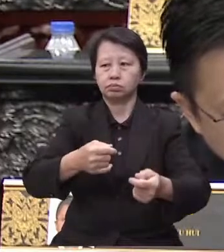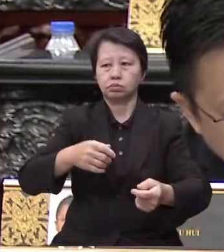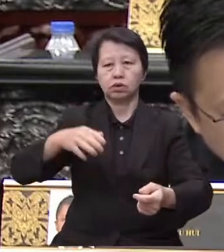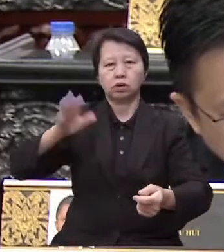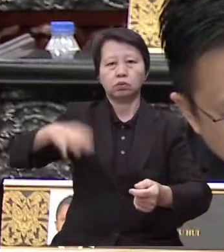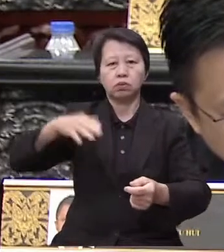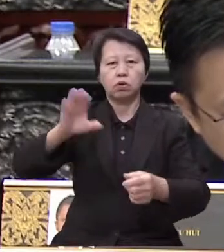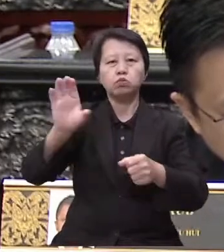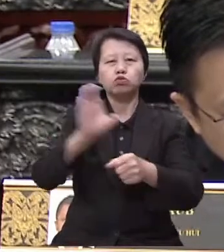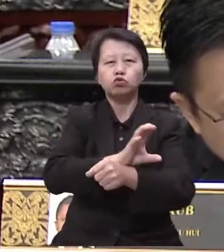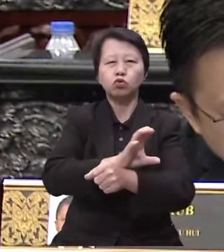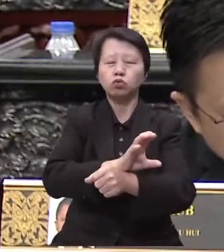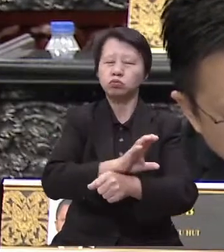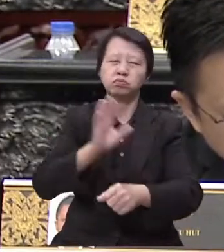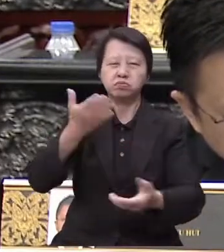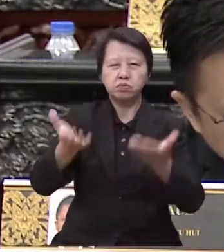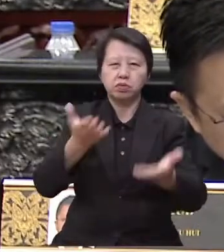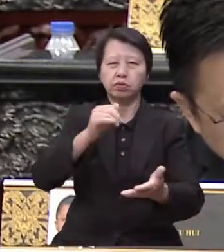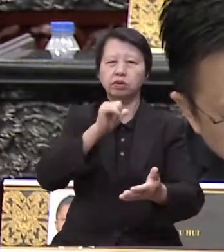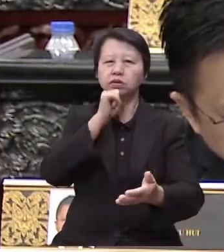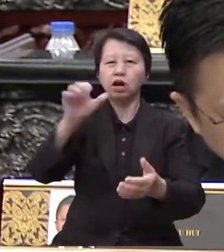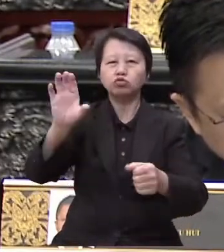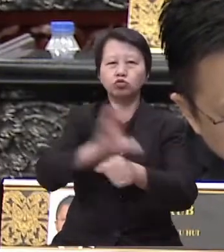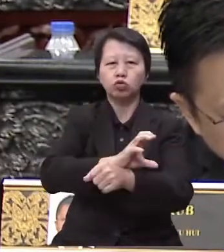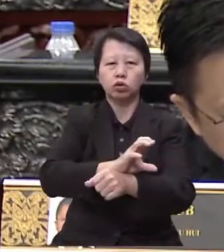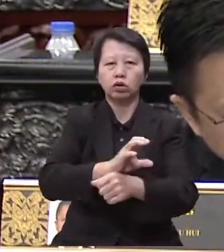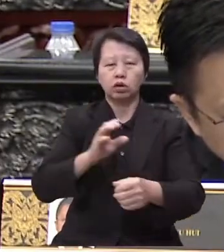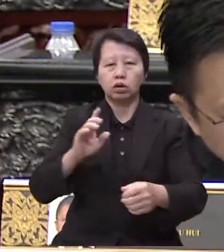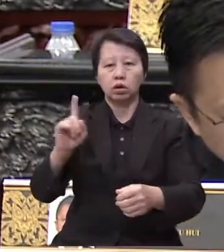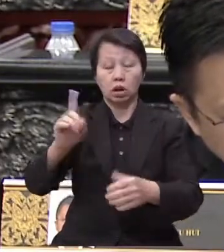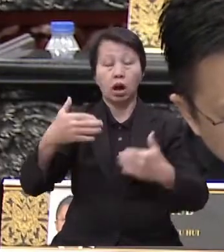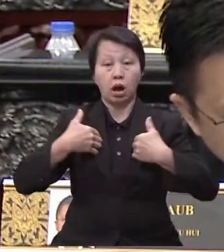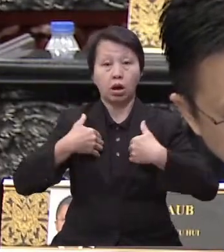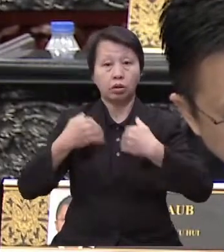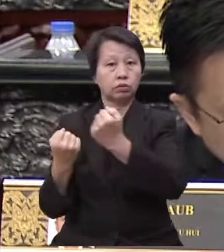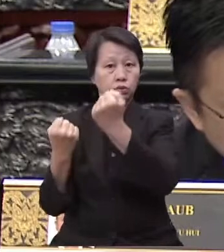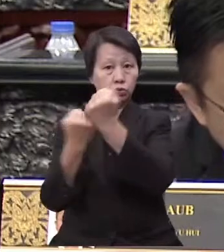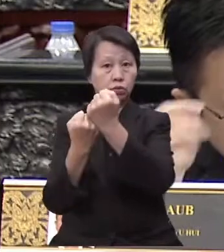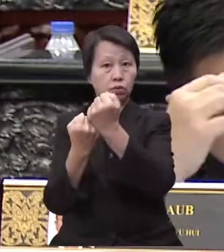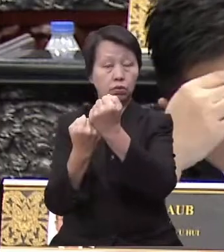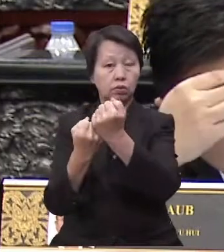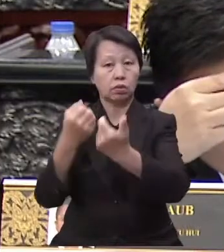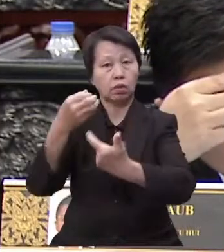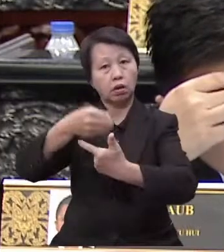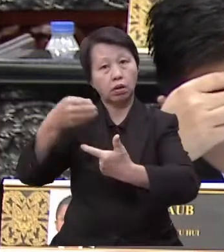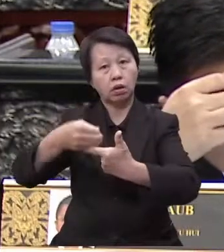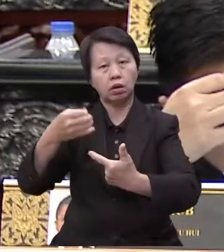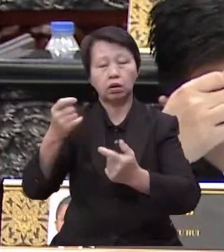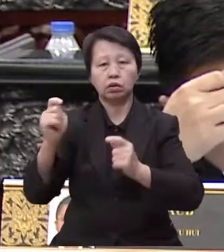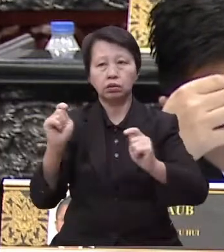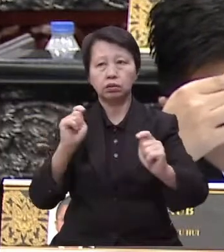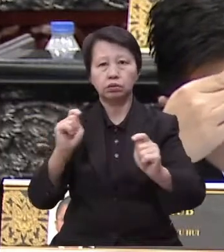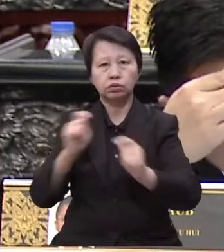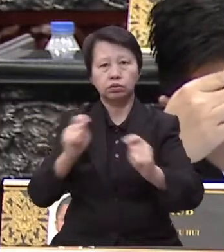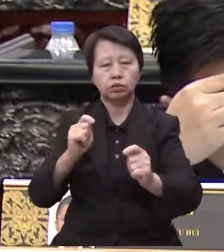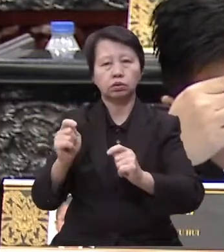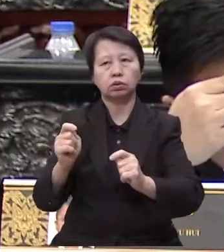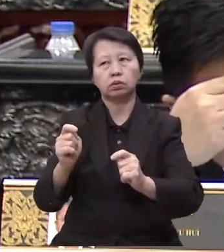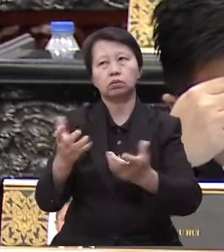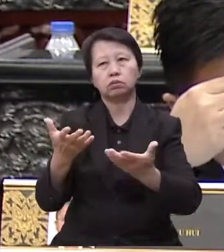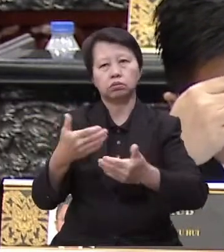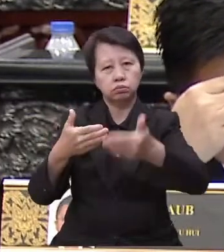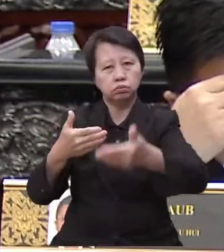belum mencukupi di mana ada sokongan ataupun tindakan-tindakan langkah-langkah